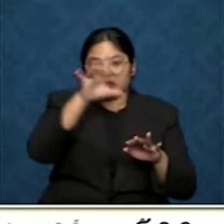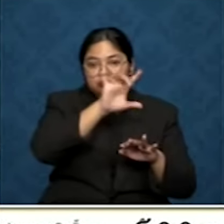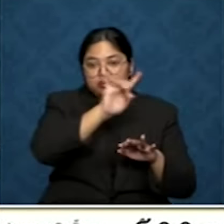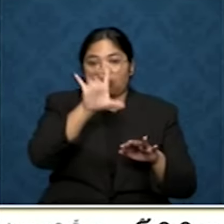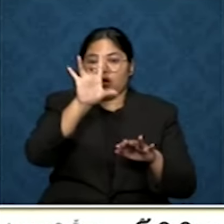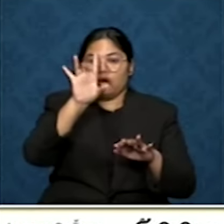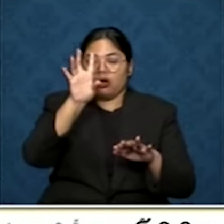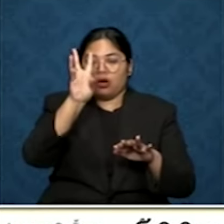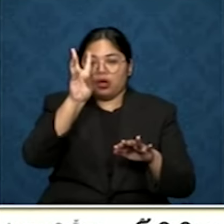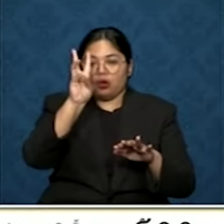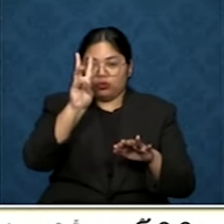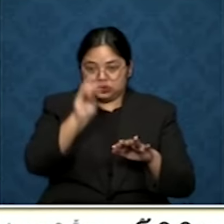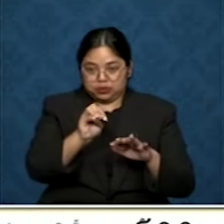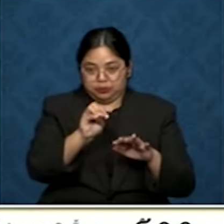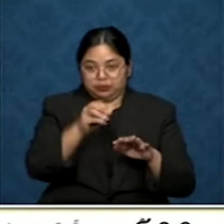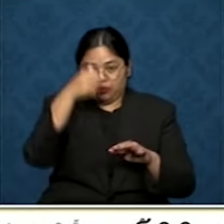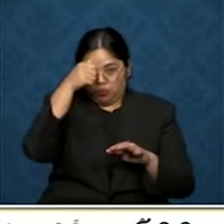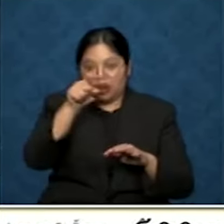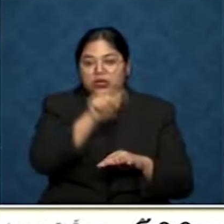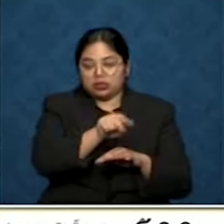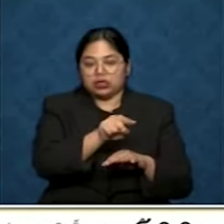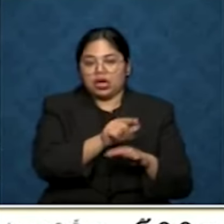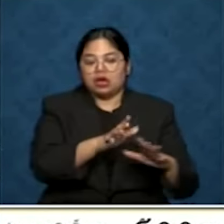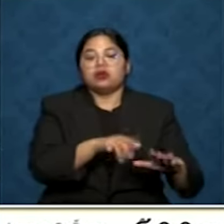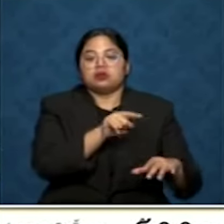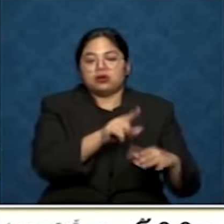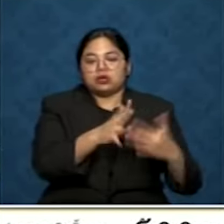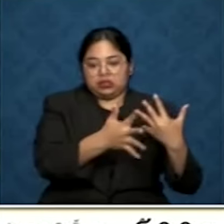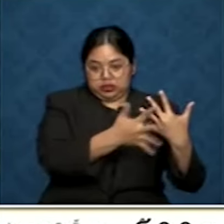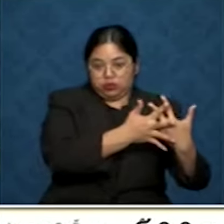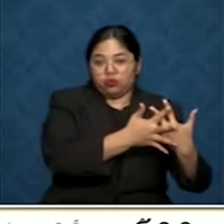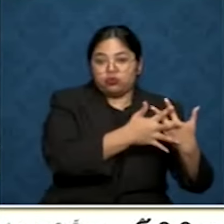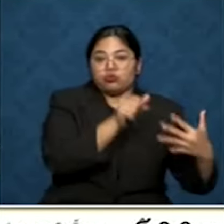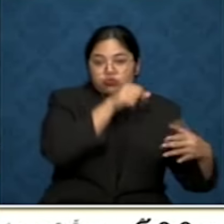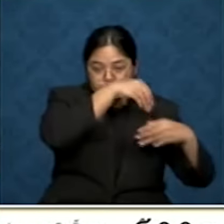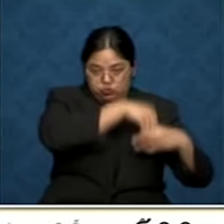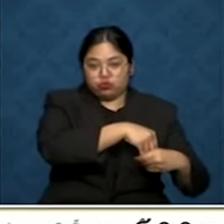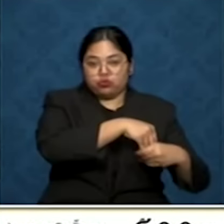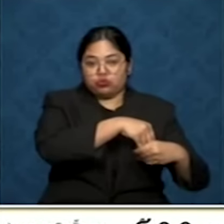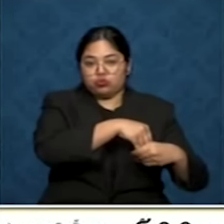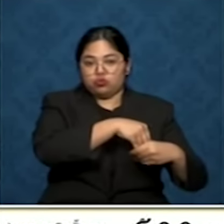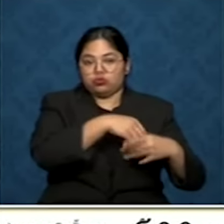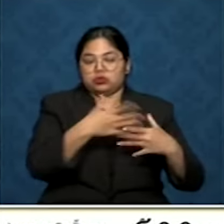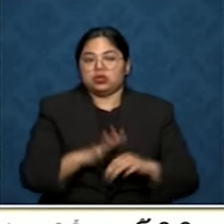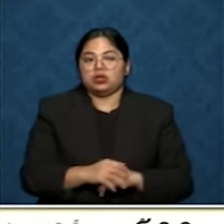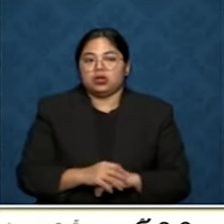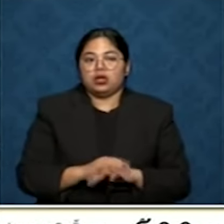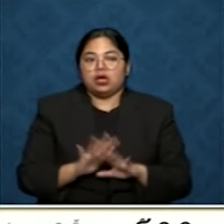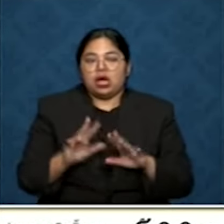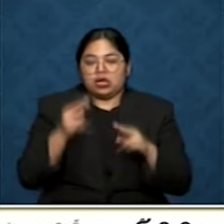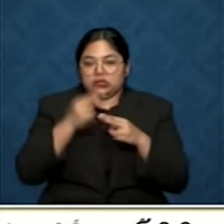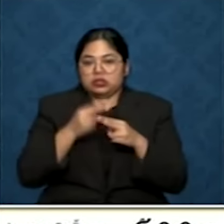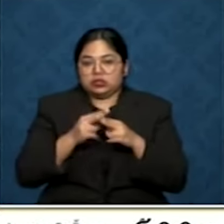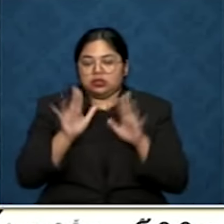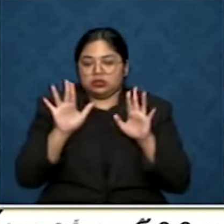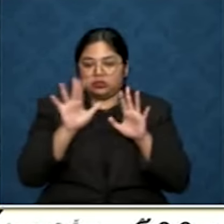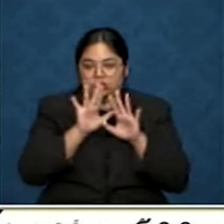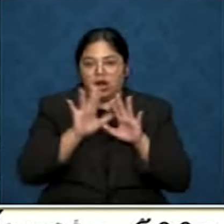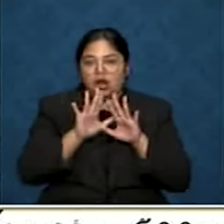ข้อเท็จจริงที่เห็นได้ด้วยตาผู้ประเมินมีอยู่ข้างบนนั้นลงๆข้างหลัง 3ชื่อชื่อแรกคือพยาบาล